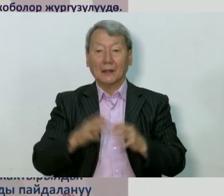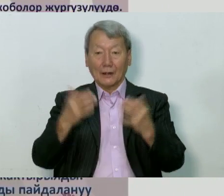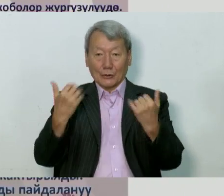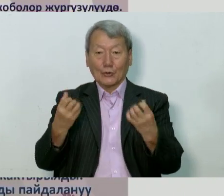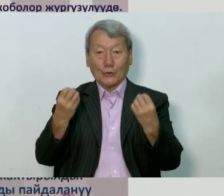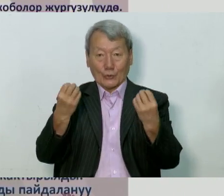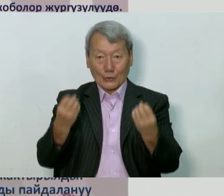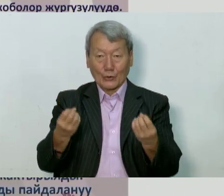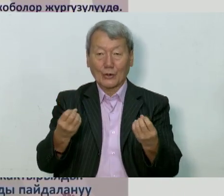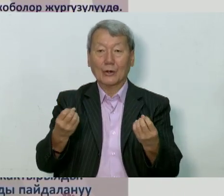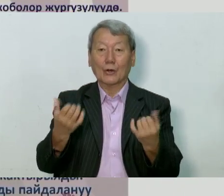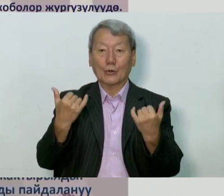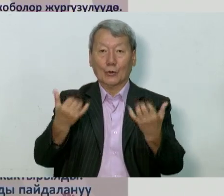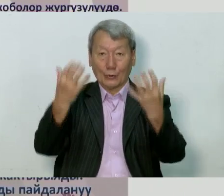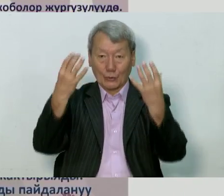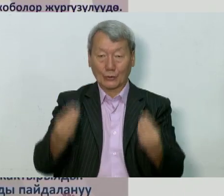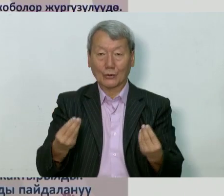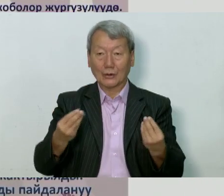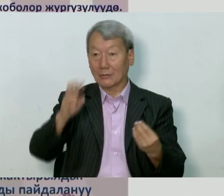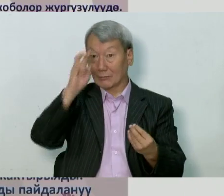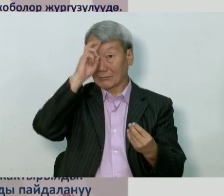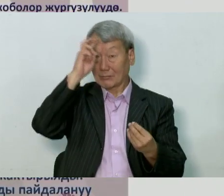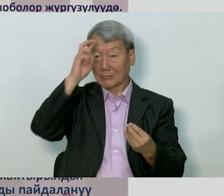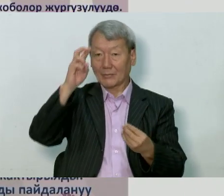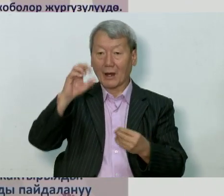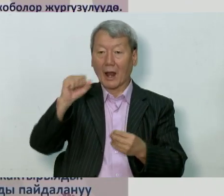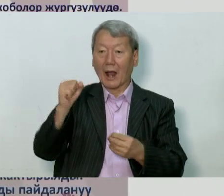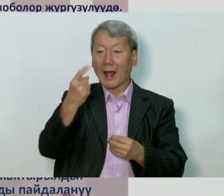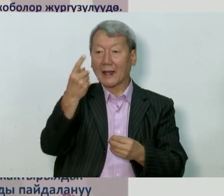Мындан тышкары азыркы учурда Өкмөт Азия